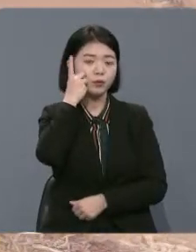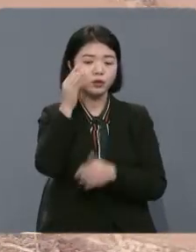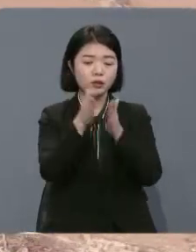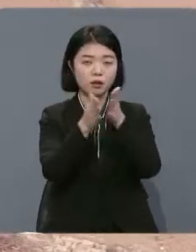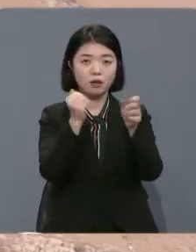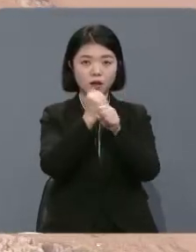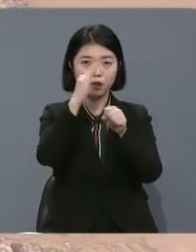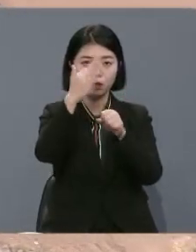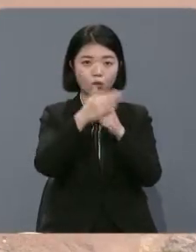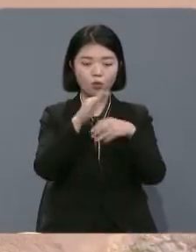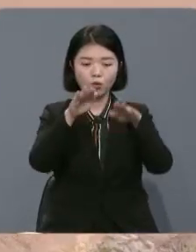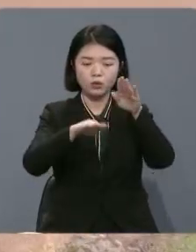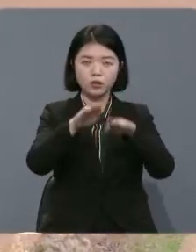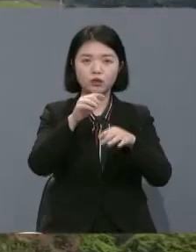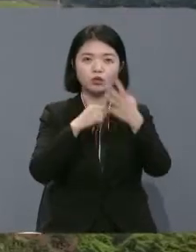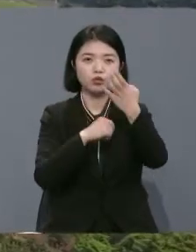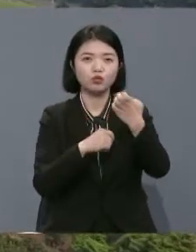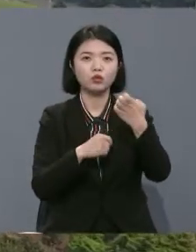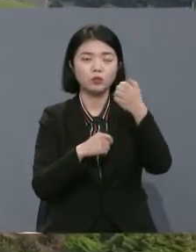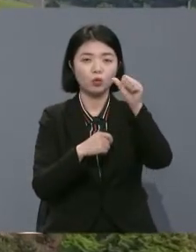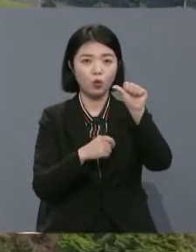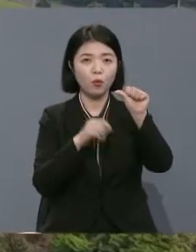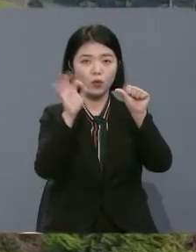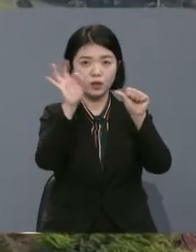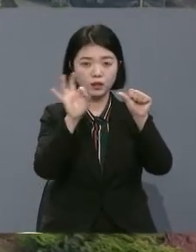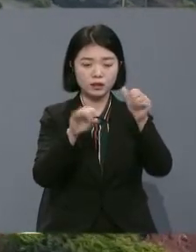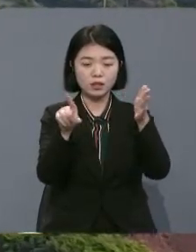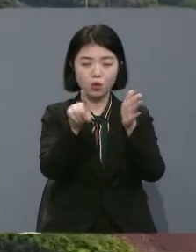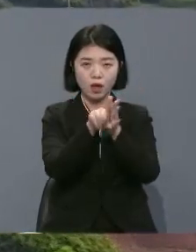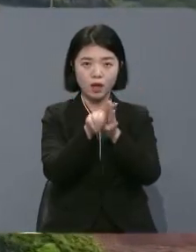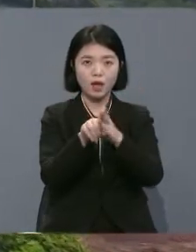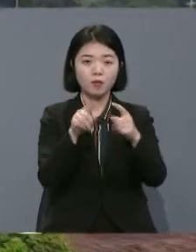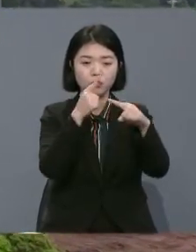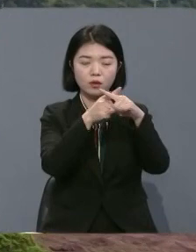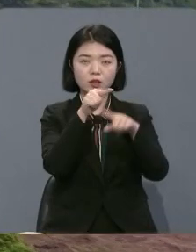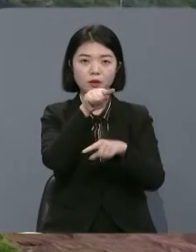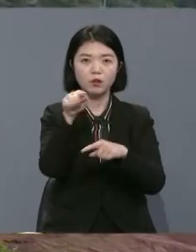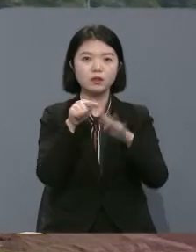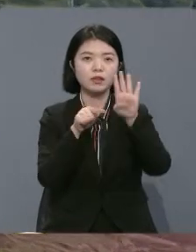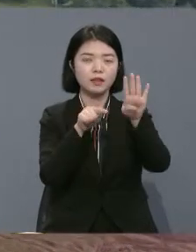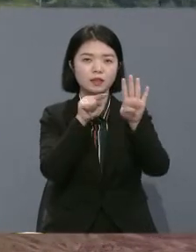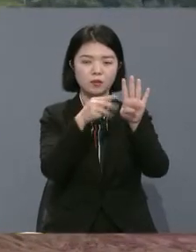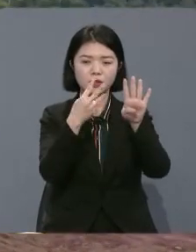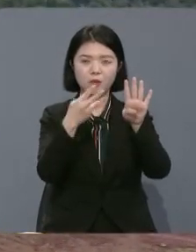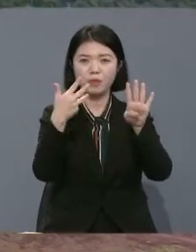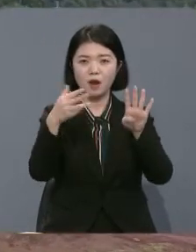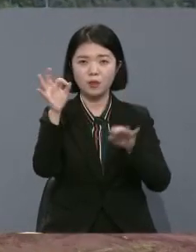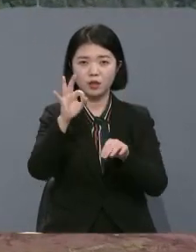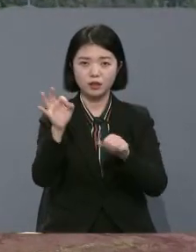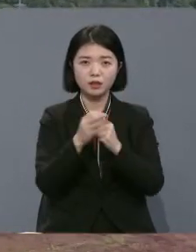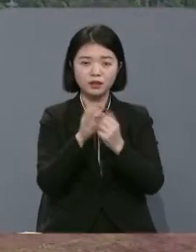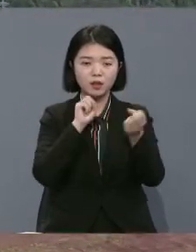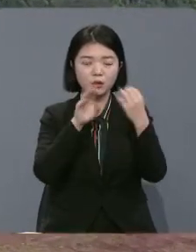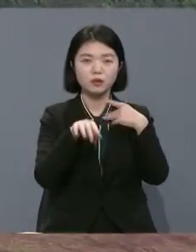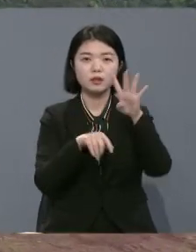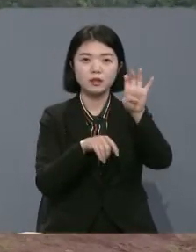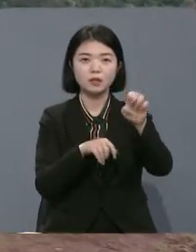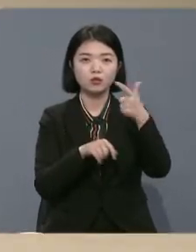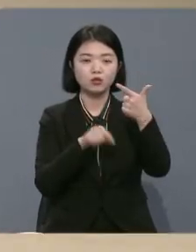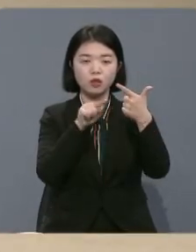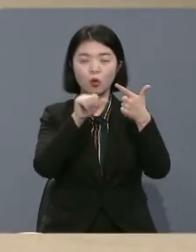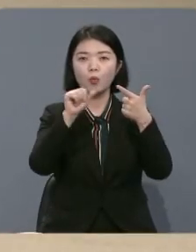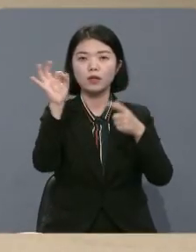시행했으며 표본 오차 는 95% 신뢰 수준 의 플러스 - 4.3 8% 포인트 응답률은 46.5%